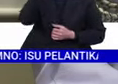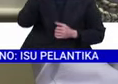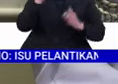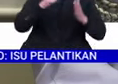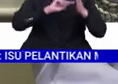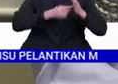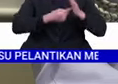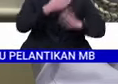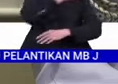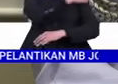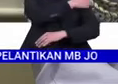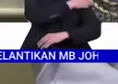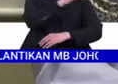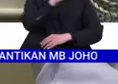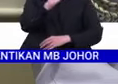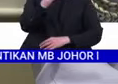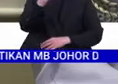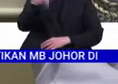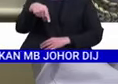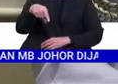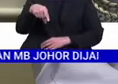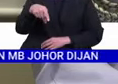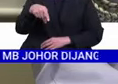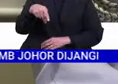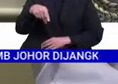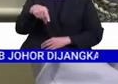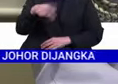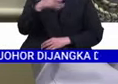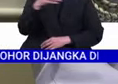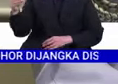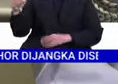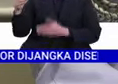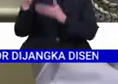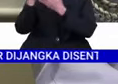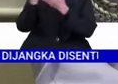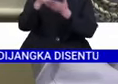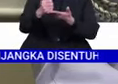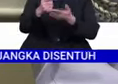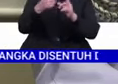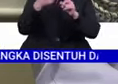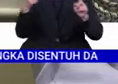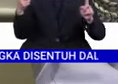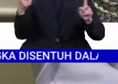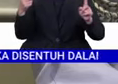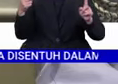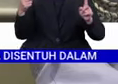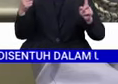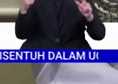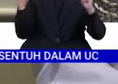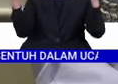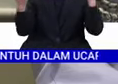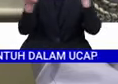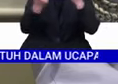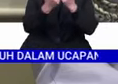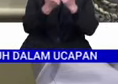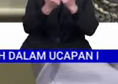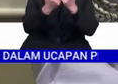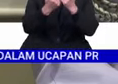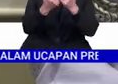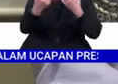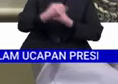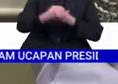ini depannya sampai karena bersalah penyana bantuan kepada pihak Kyle lama segitu